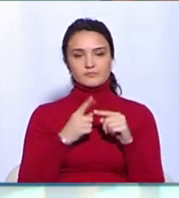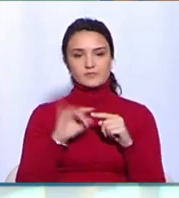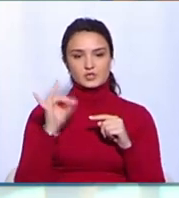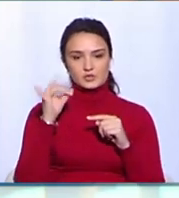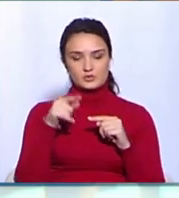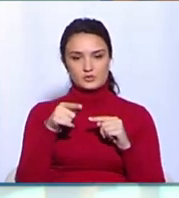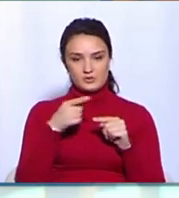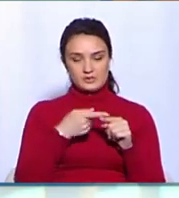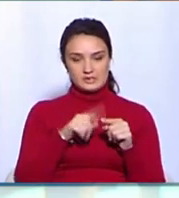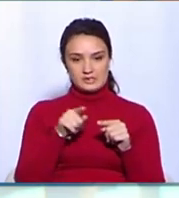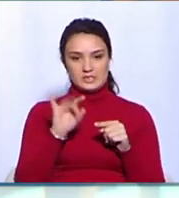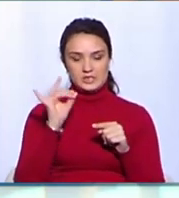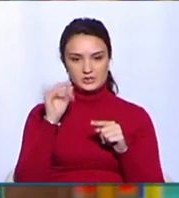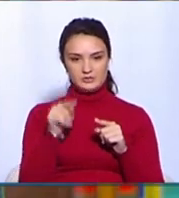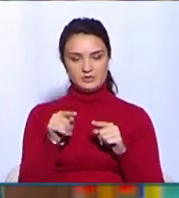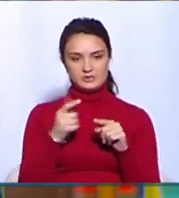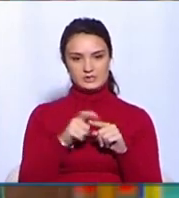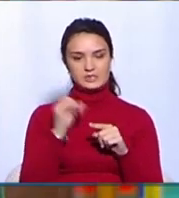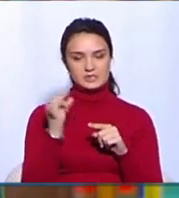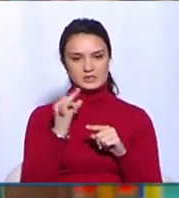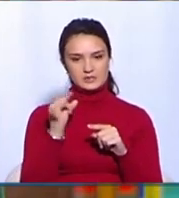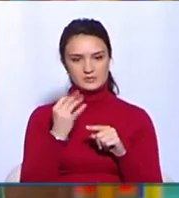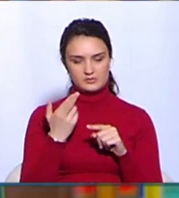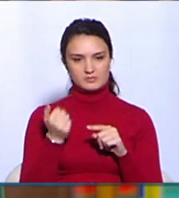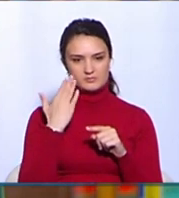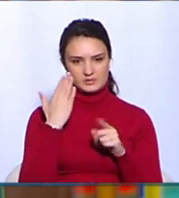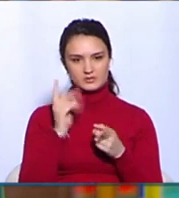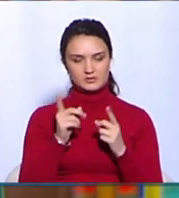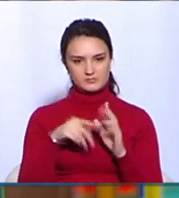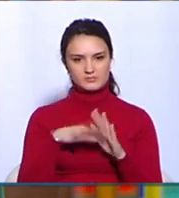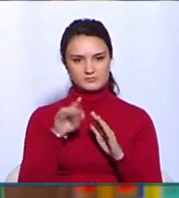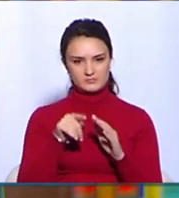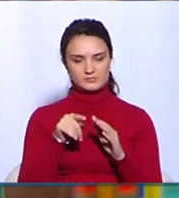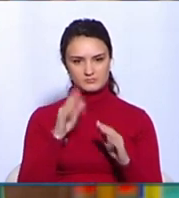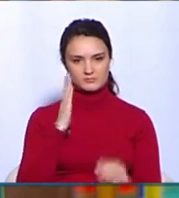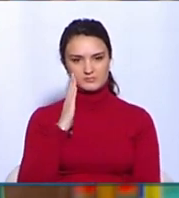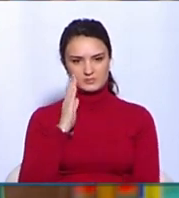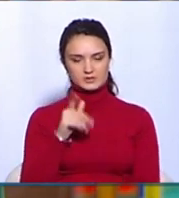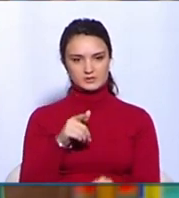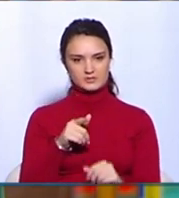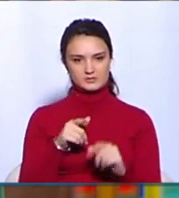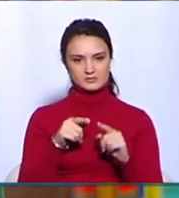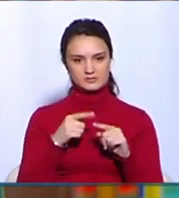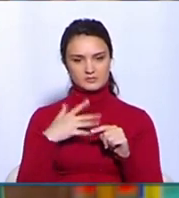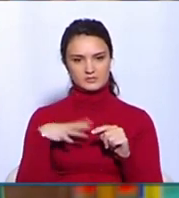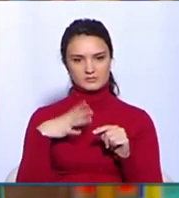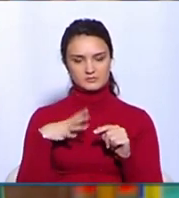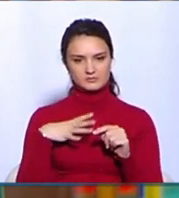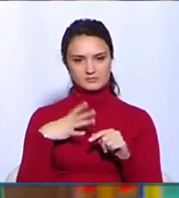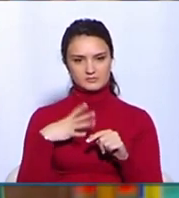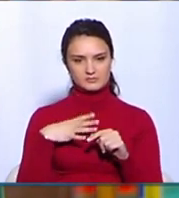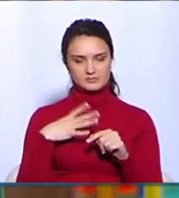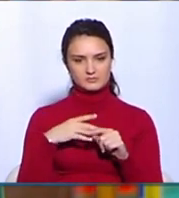ისტორია, რომ გოდორის ისტორია ძალიან საინტერესოა და მართალია უფრო მათლაფის ისტორია უკეთესად მახსენდება